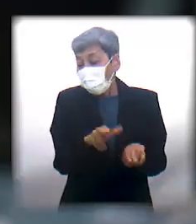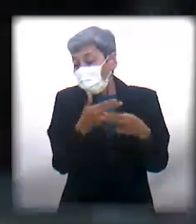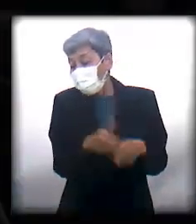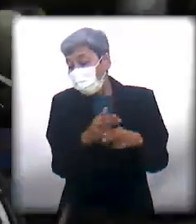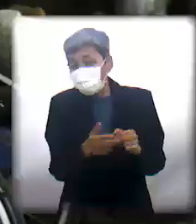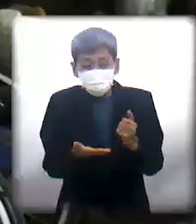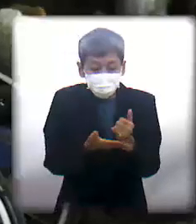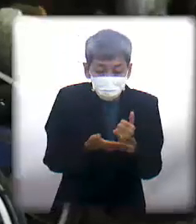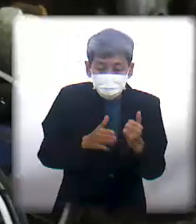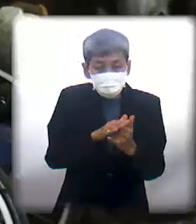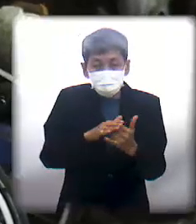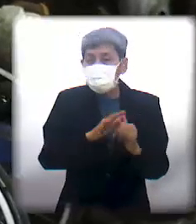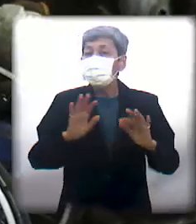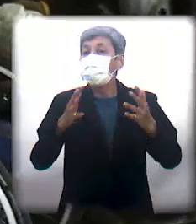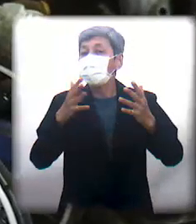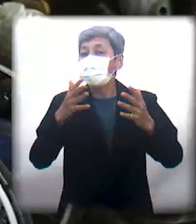ย